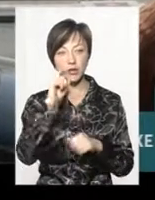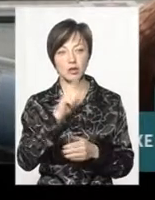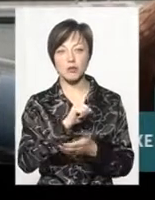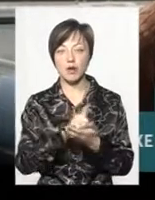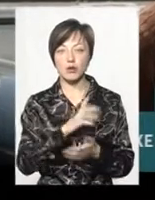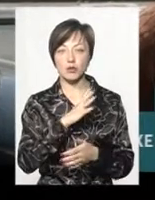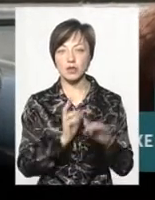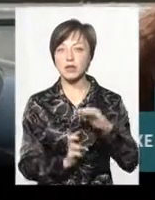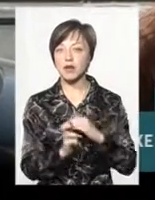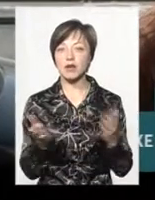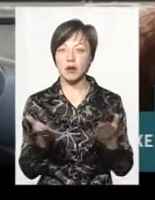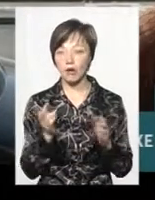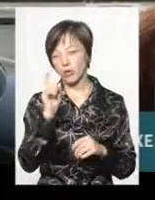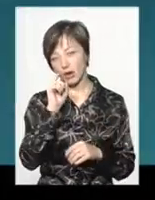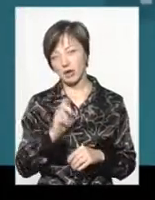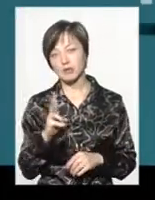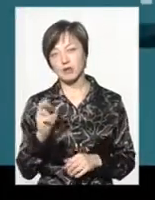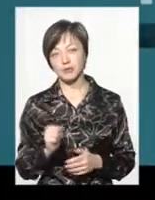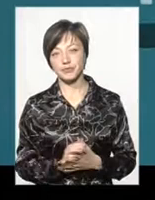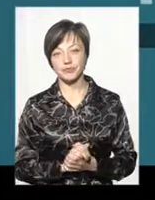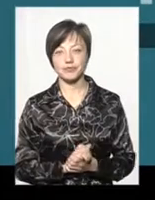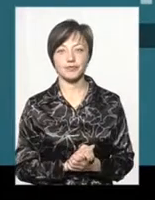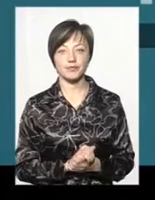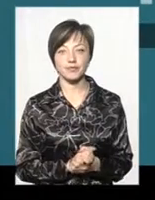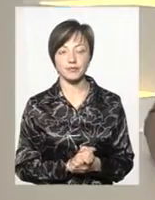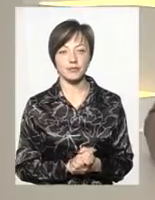яка церква? Українська.